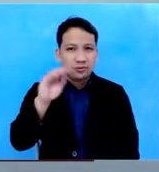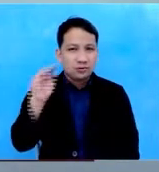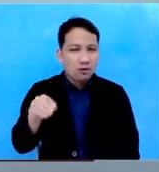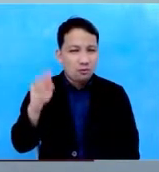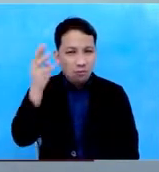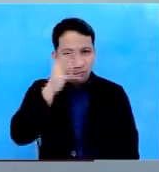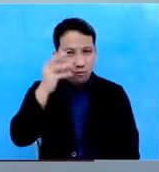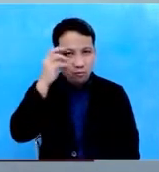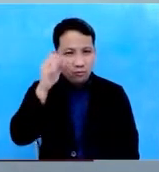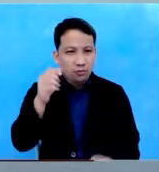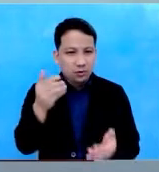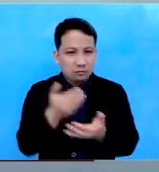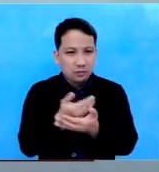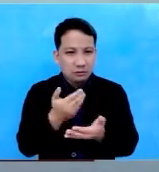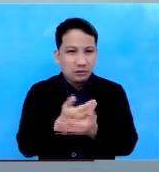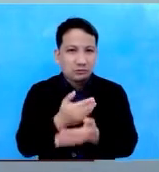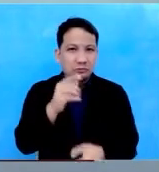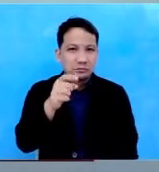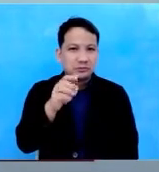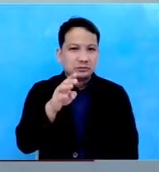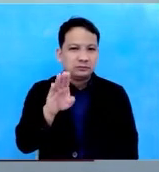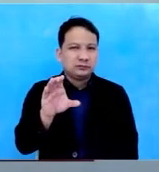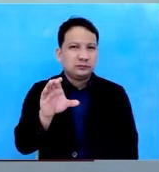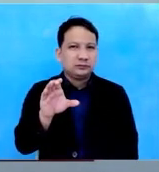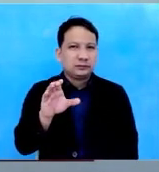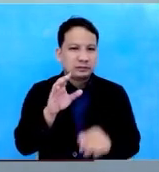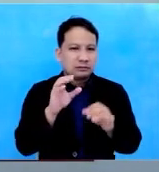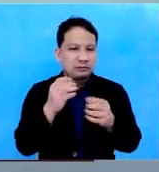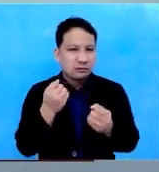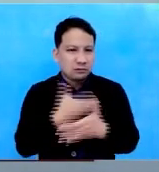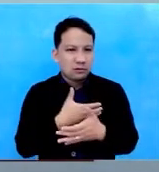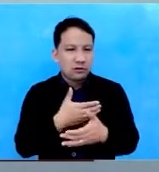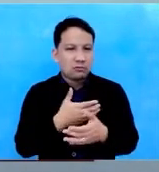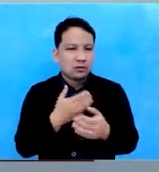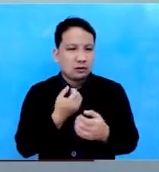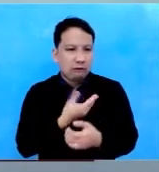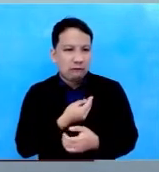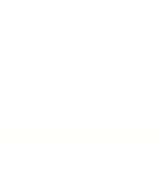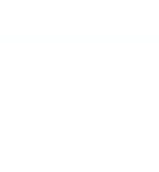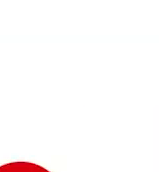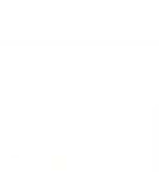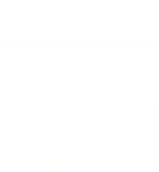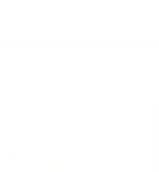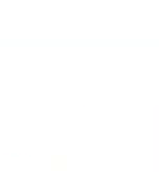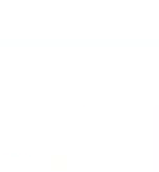dito sa XBB subvariant, mukhang mas katatakutan itong XBC variant.